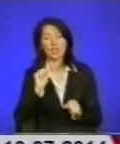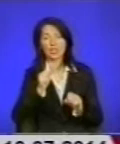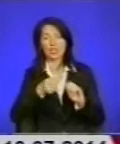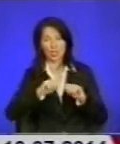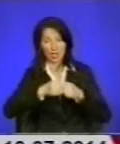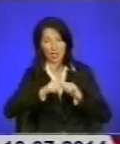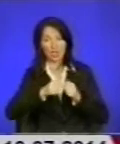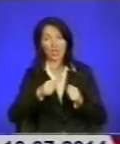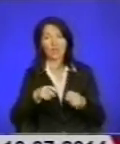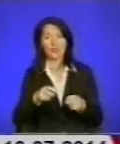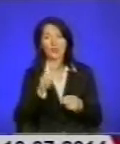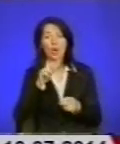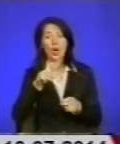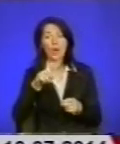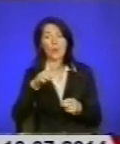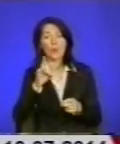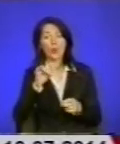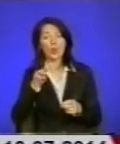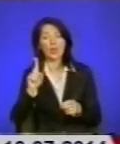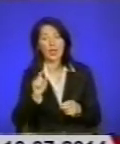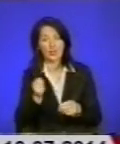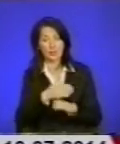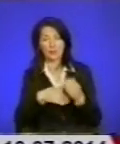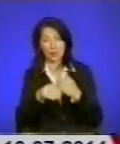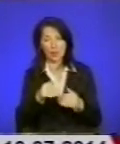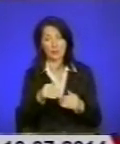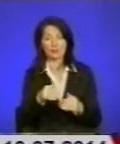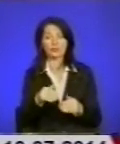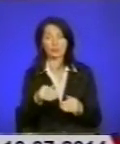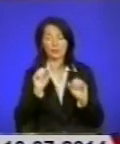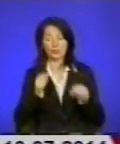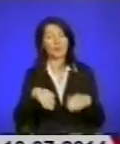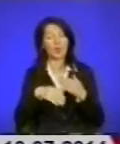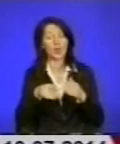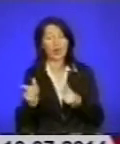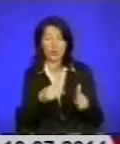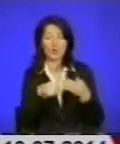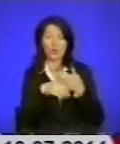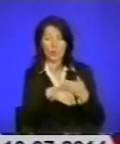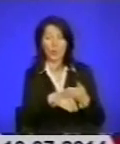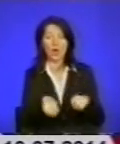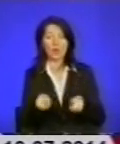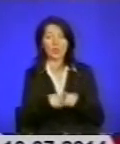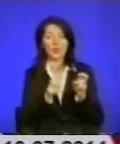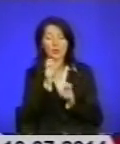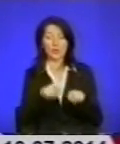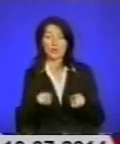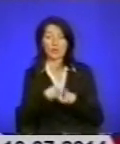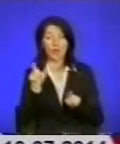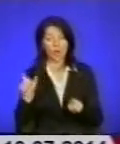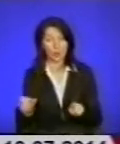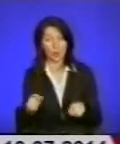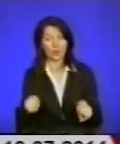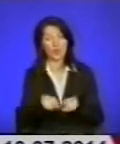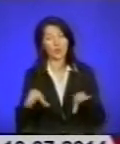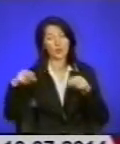Влада області готова допомагати і таким підприємствам, і особам з обмеженими фізичними можливостями, а також співпрацювати